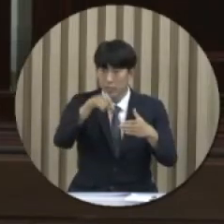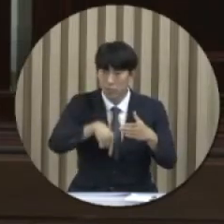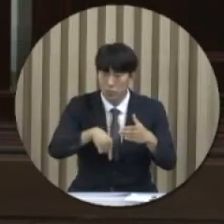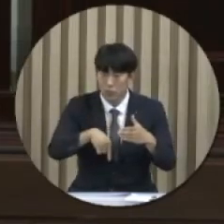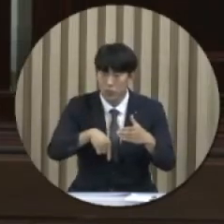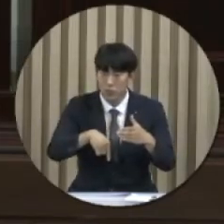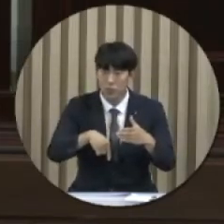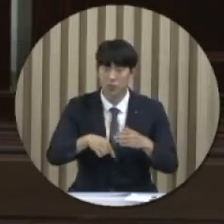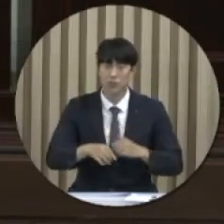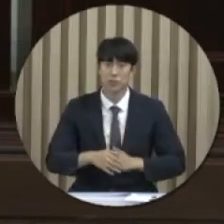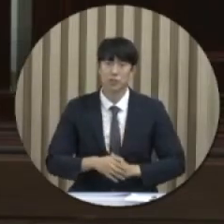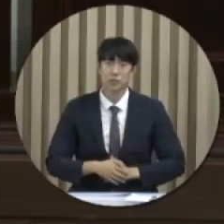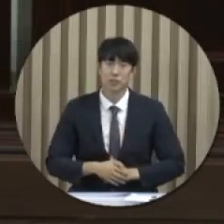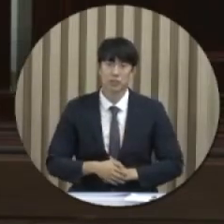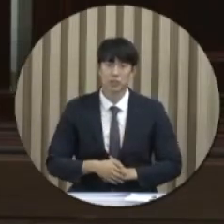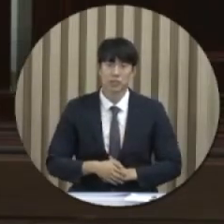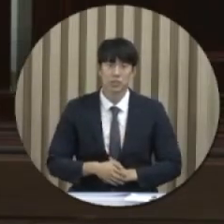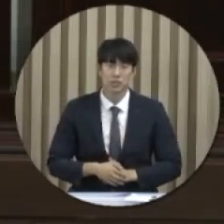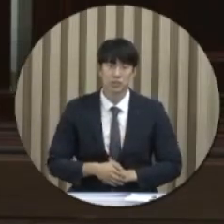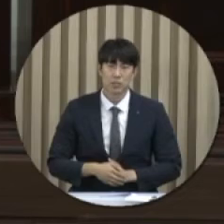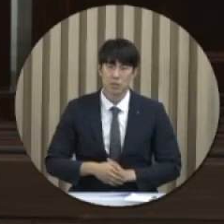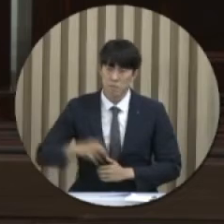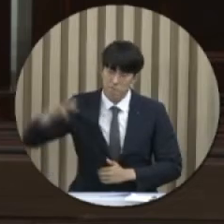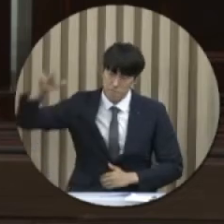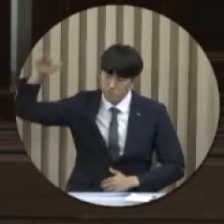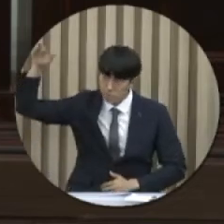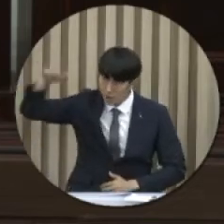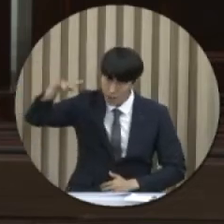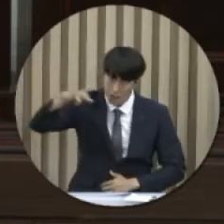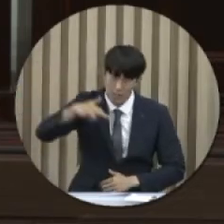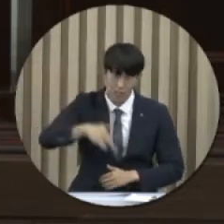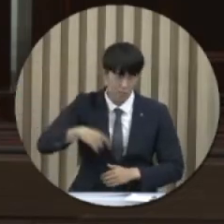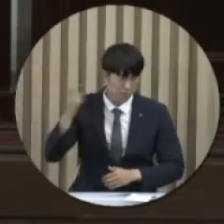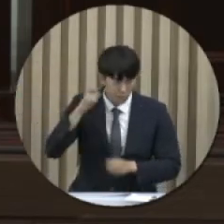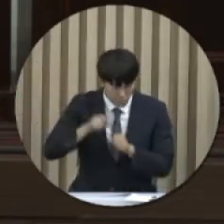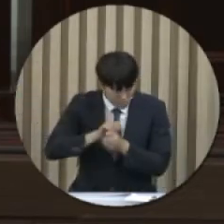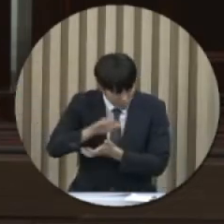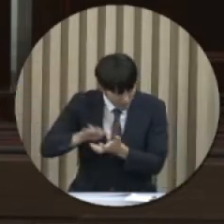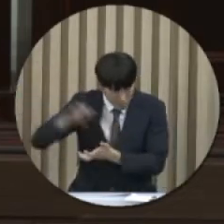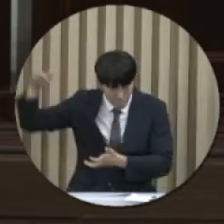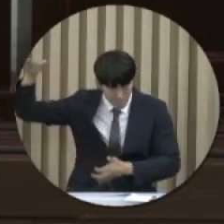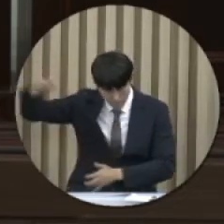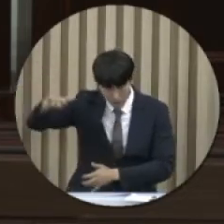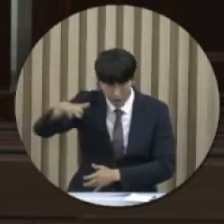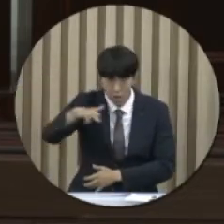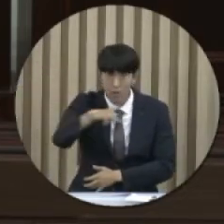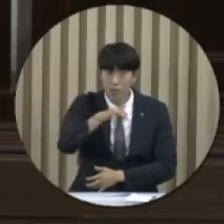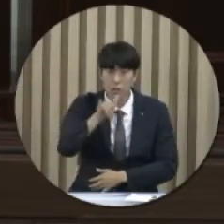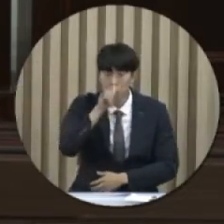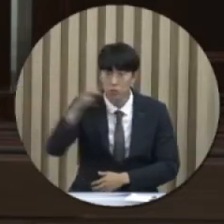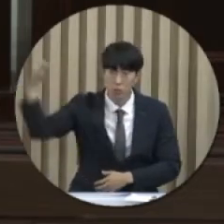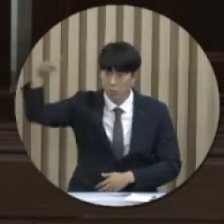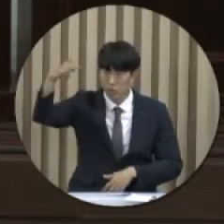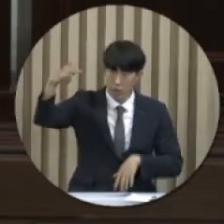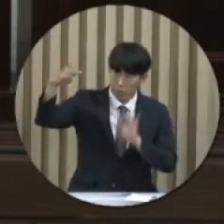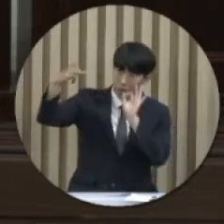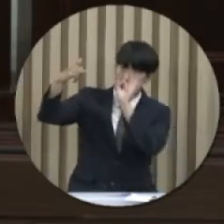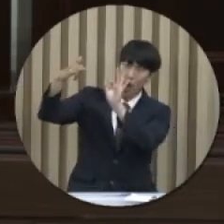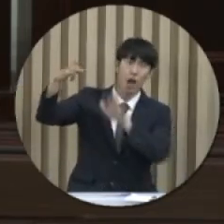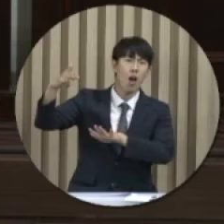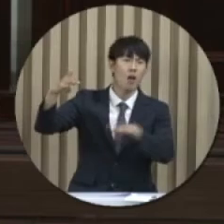대신 굉음을 내는 전투기가 머리 위로 날아다녔고 전투기를 바라보는